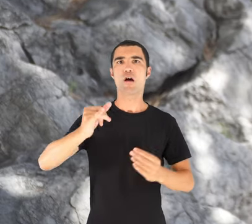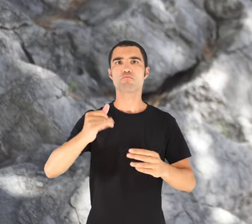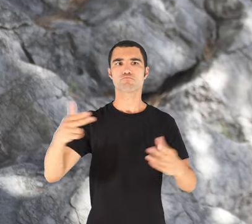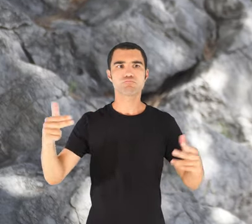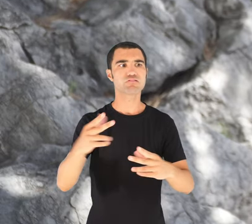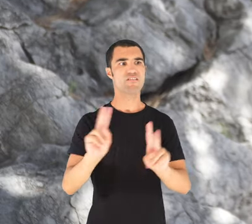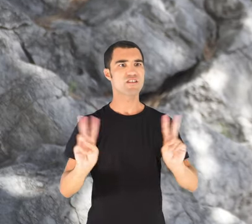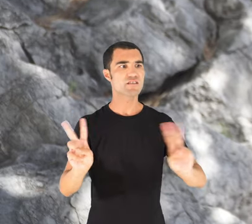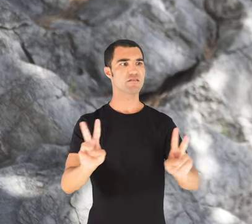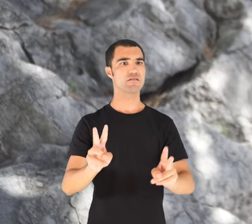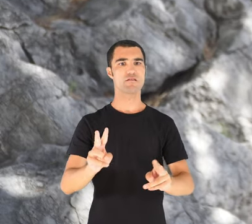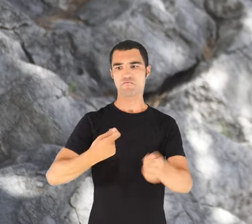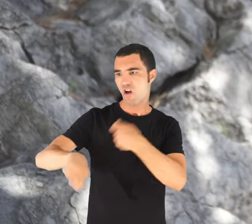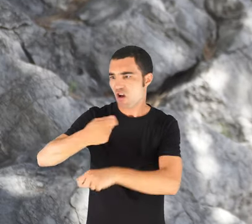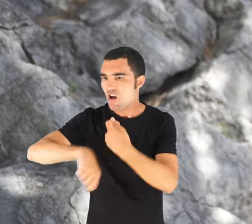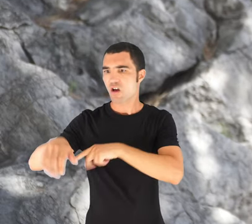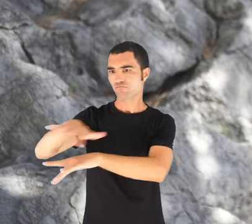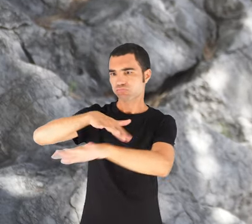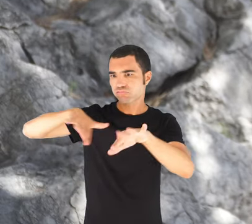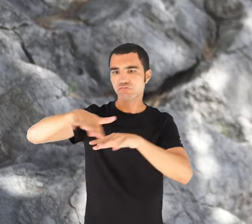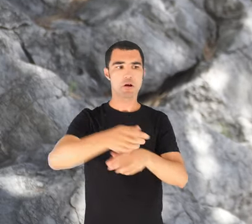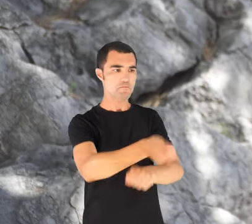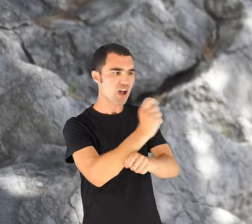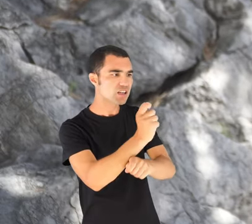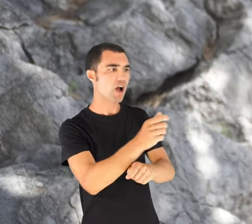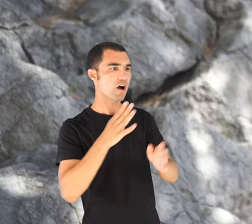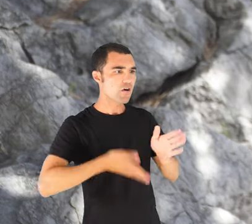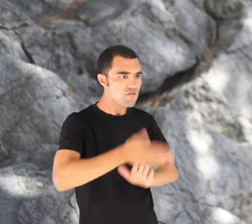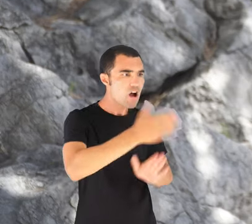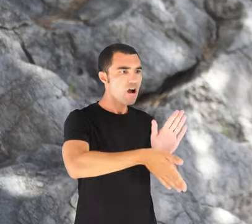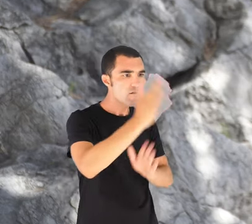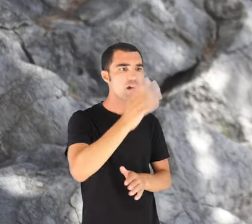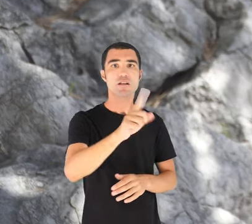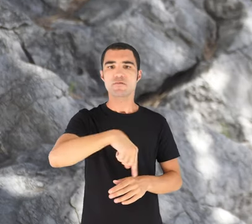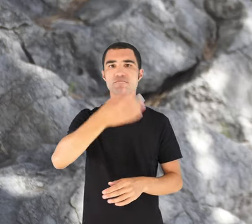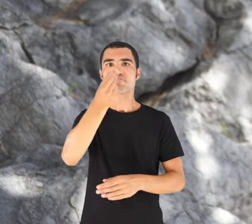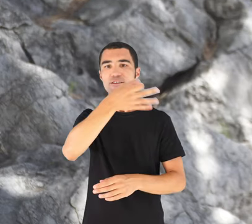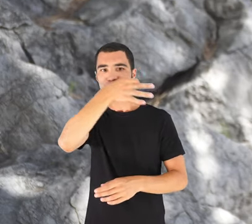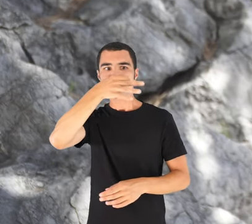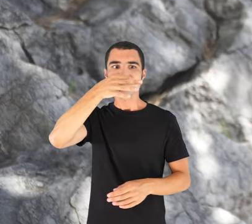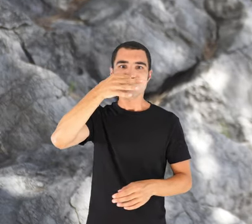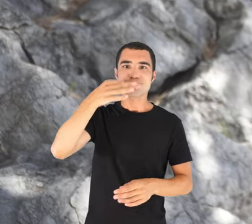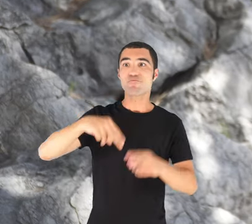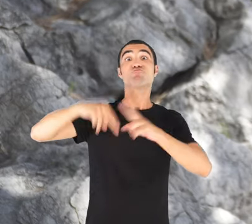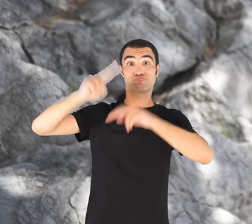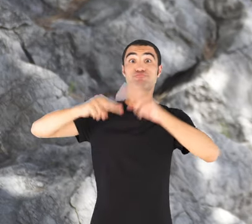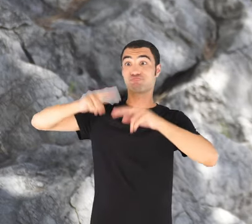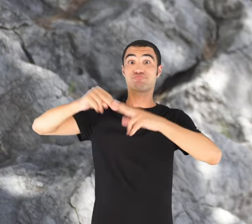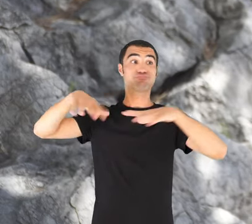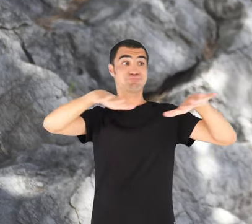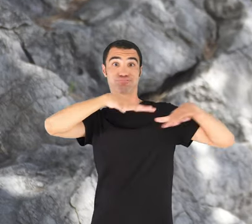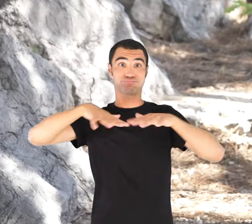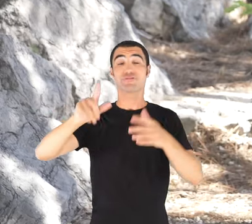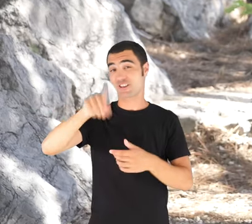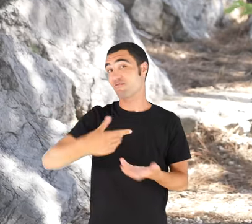vida, tant sigui de mercat, tant sigui de pesca, tant sigui d'especulatiu també, en tema de la construcció.